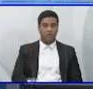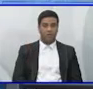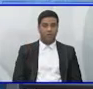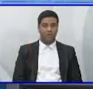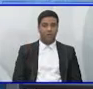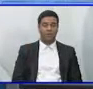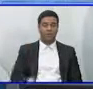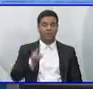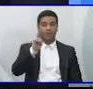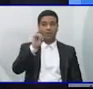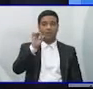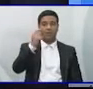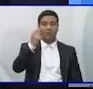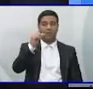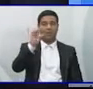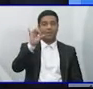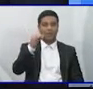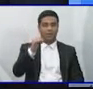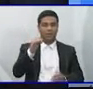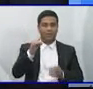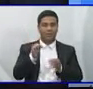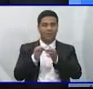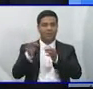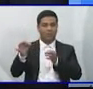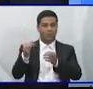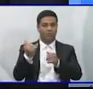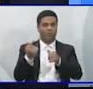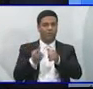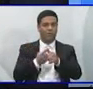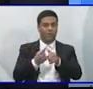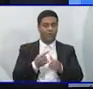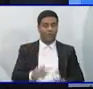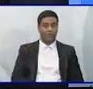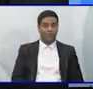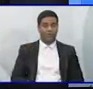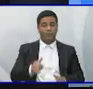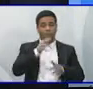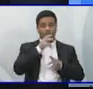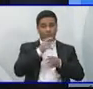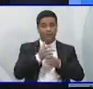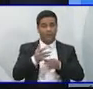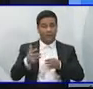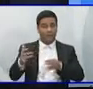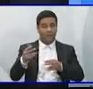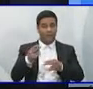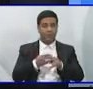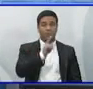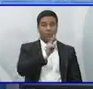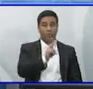Kegayli tumani hududiga to'g'ri keladi. Keyinchalik